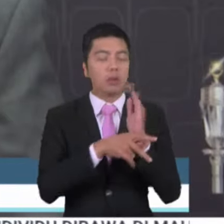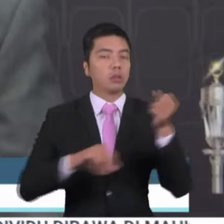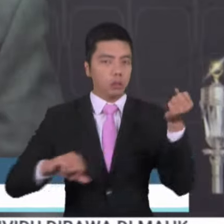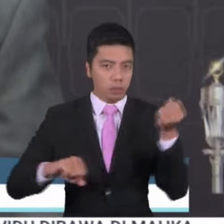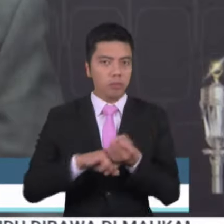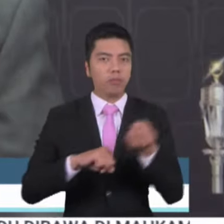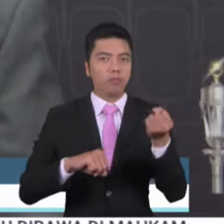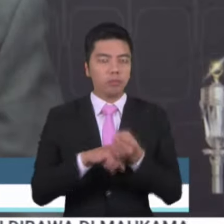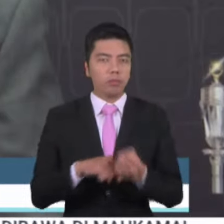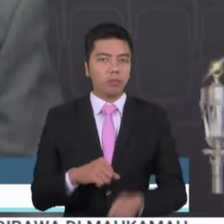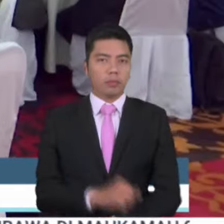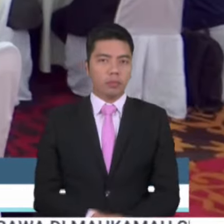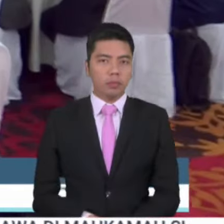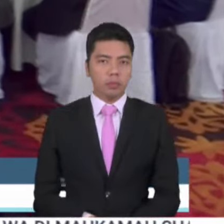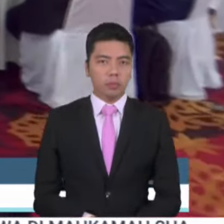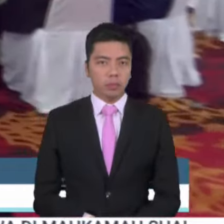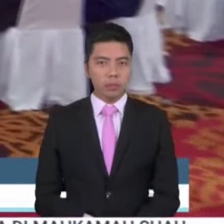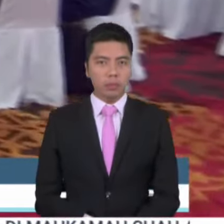ini.